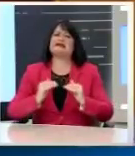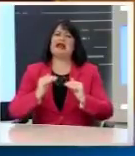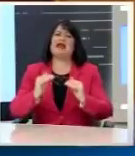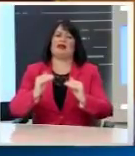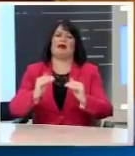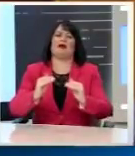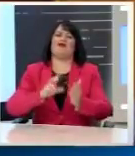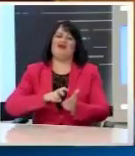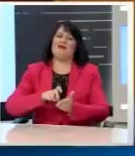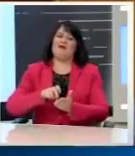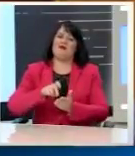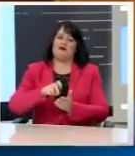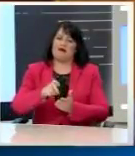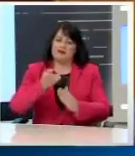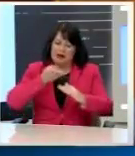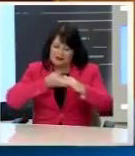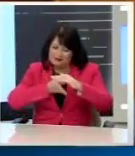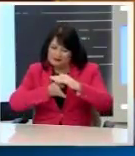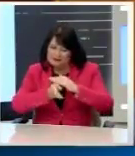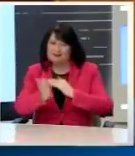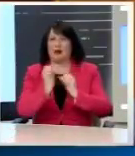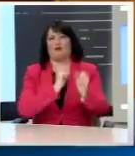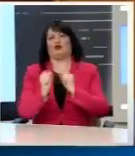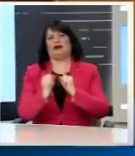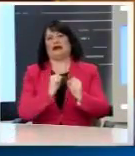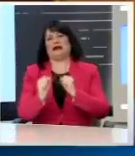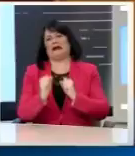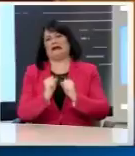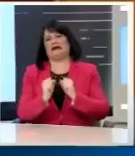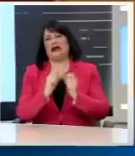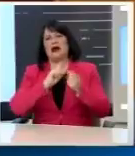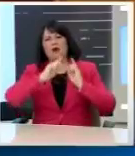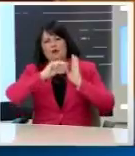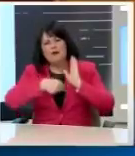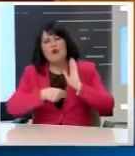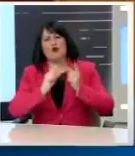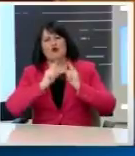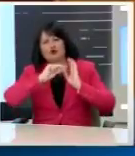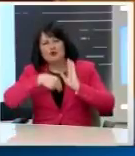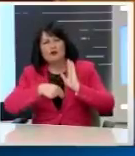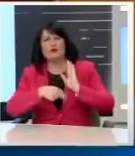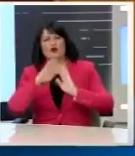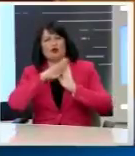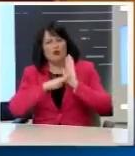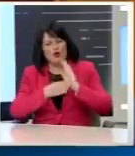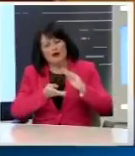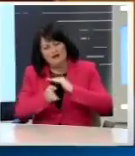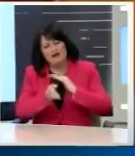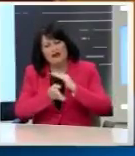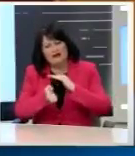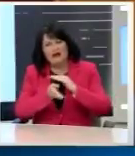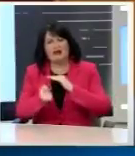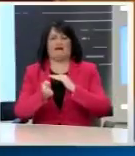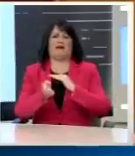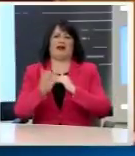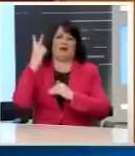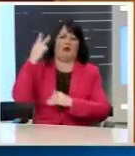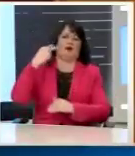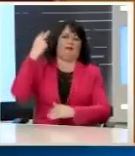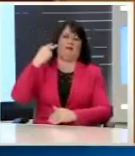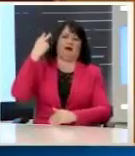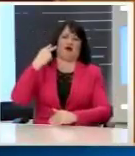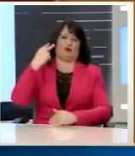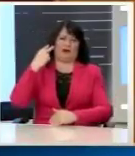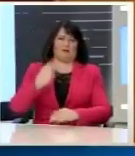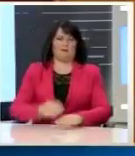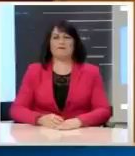βήματα, στην έξοδο από τα μνημόνια, στην έξοδο από το πρόγραμμα και από την Μνημονιακή Επιτροπή.